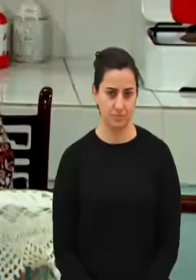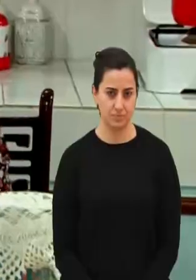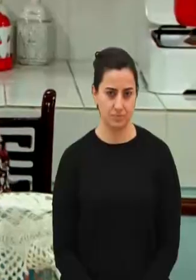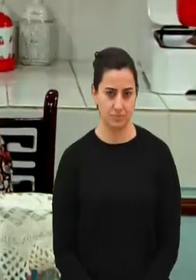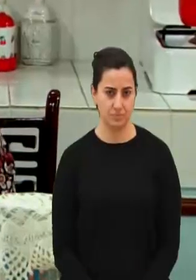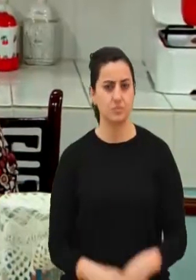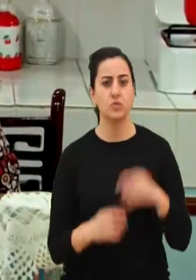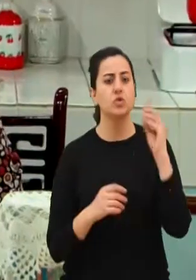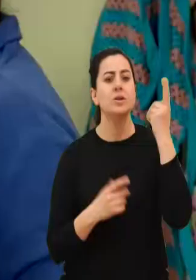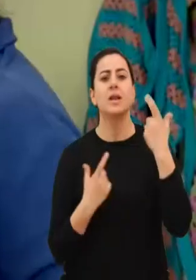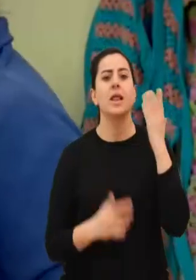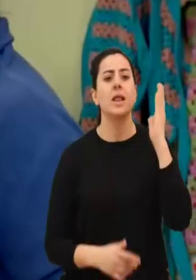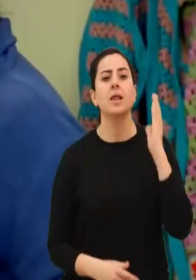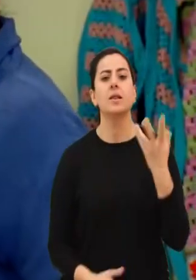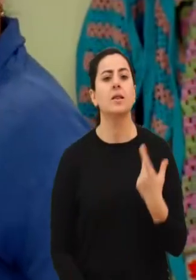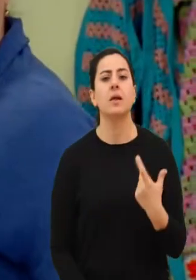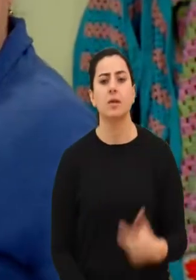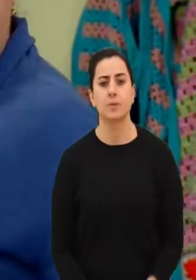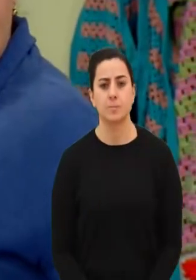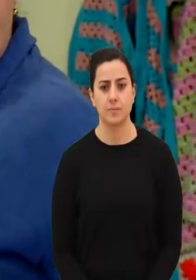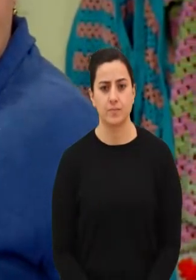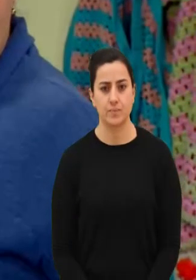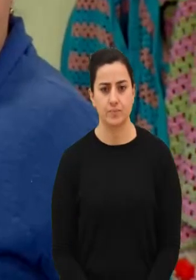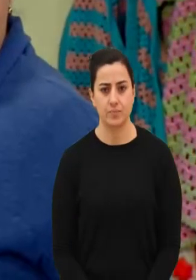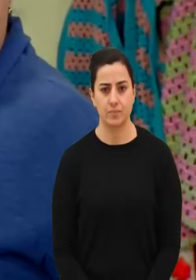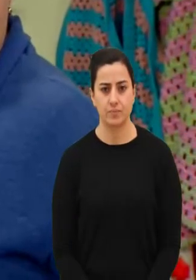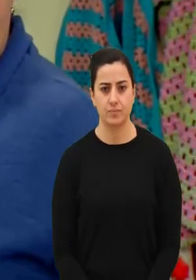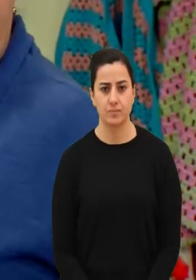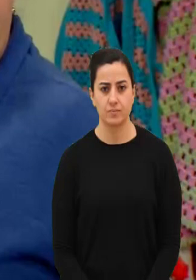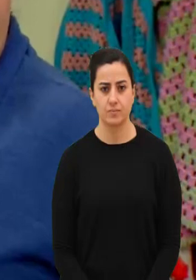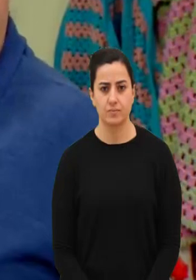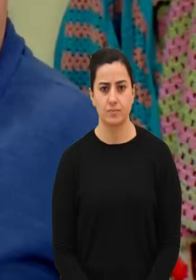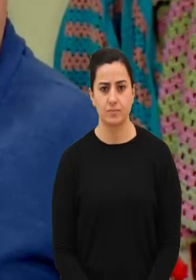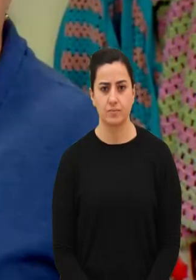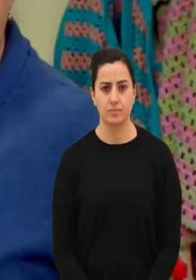Nereye gitti o çocuk? Aynı anda yine Fatih Anaya döndüler.